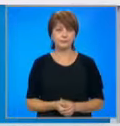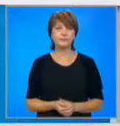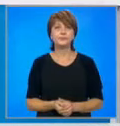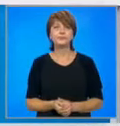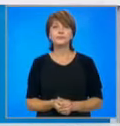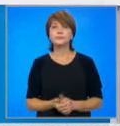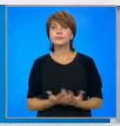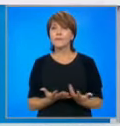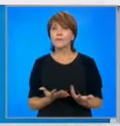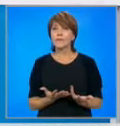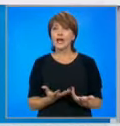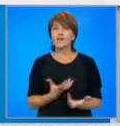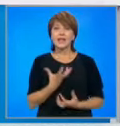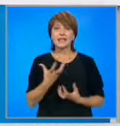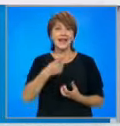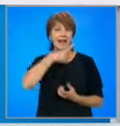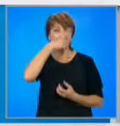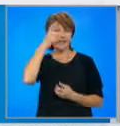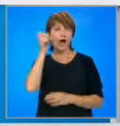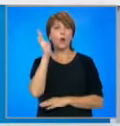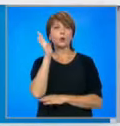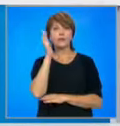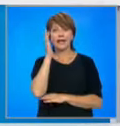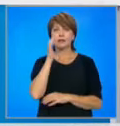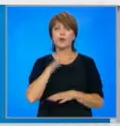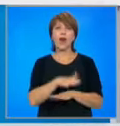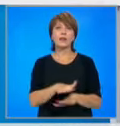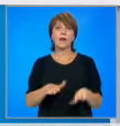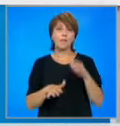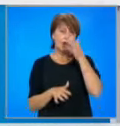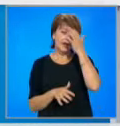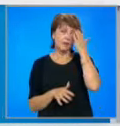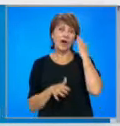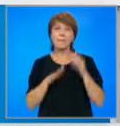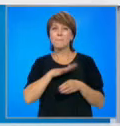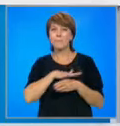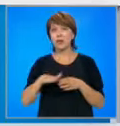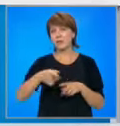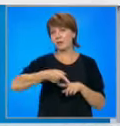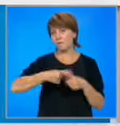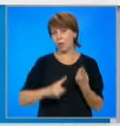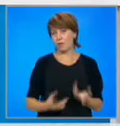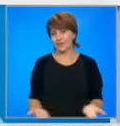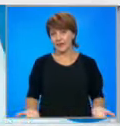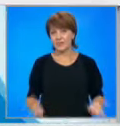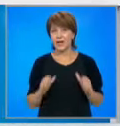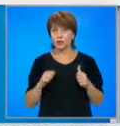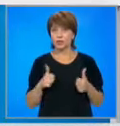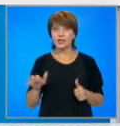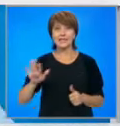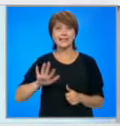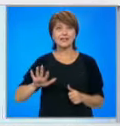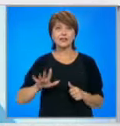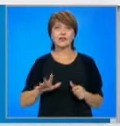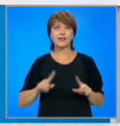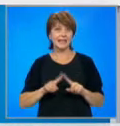И гледната точка на бизнеса в разгара на лятото, хотелите по Северното Черноморие са пълни едва наполовина. Туристическият сезон